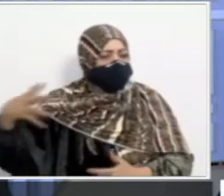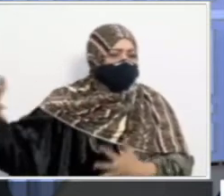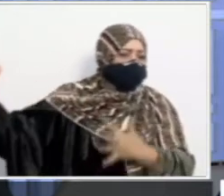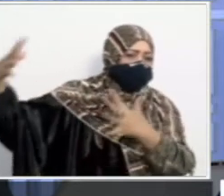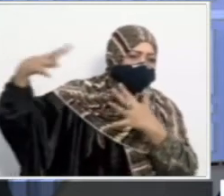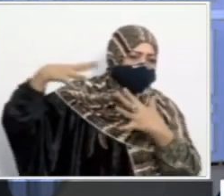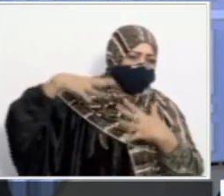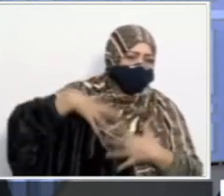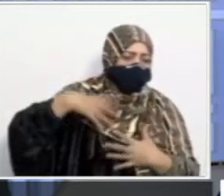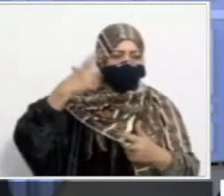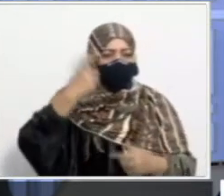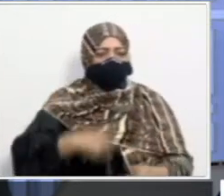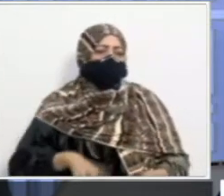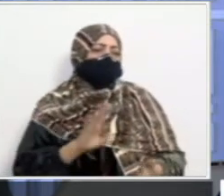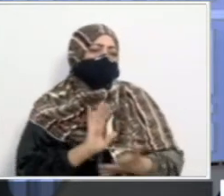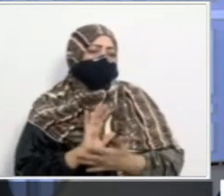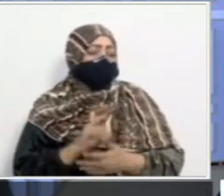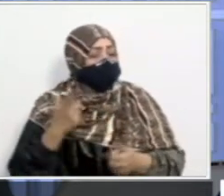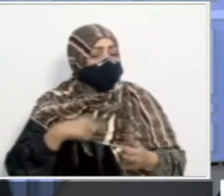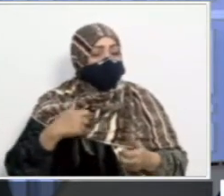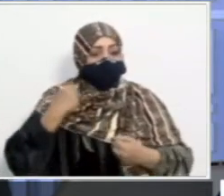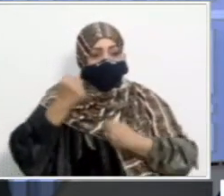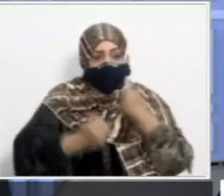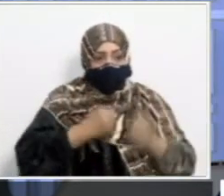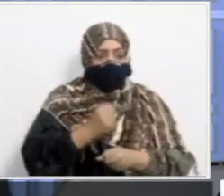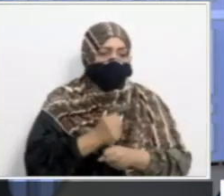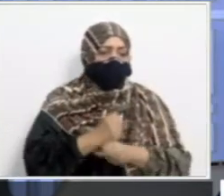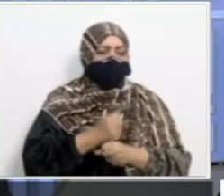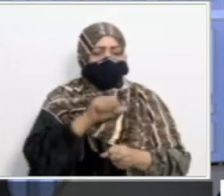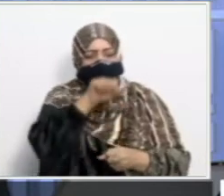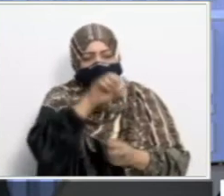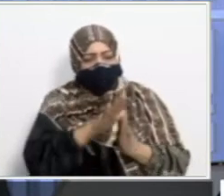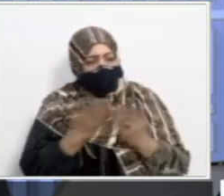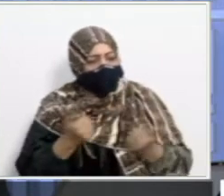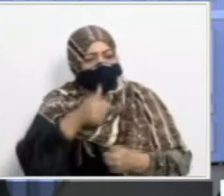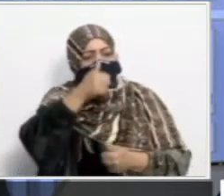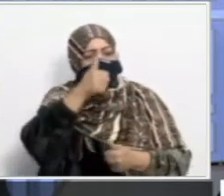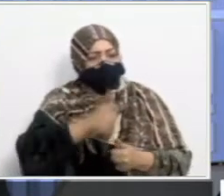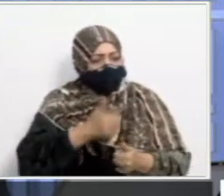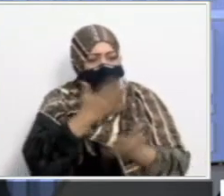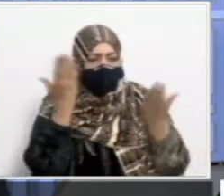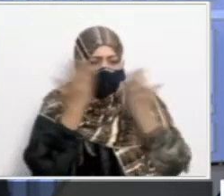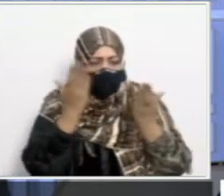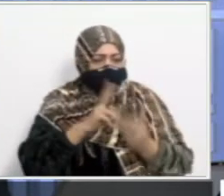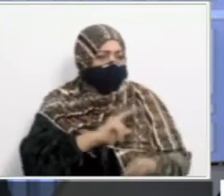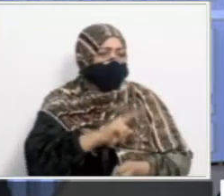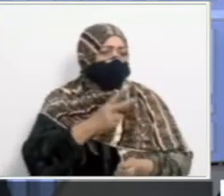يشغل نفسه بذكر الله، بطاعة، بعلم نافع، حتى بهدرزة أو بعمل من أعمال الدنيا، أي